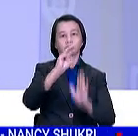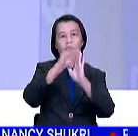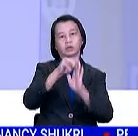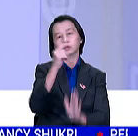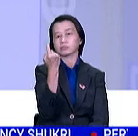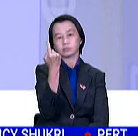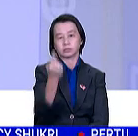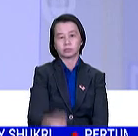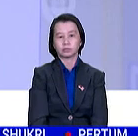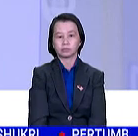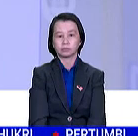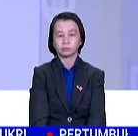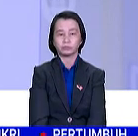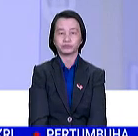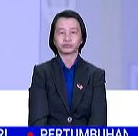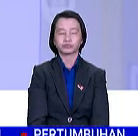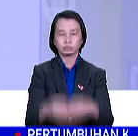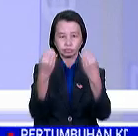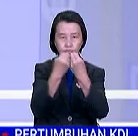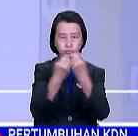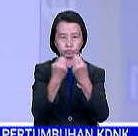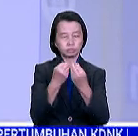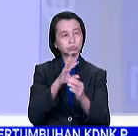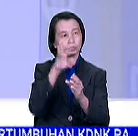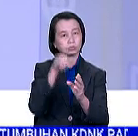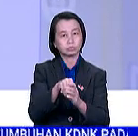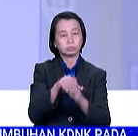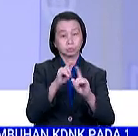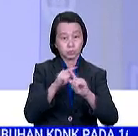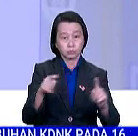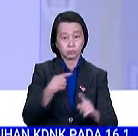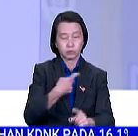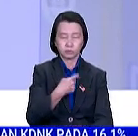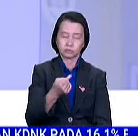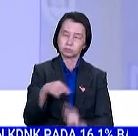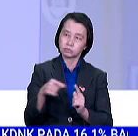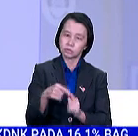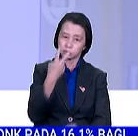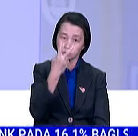sahaja. Bilang terlibat dengan persembahan. Tetapi bila kita lihat